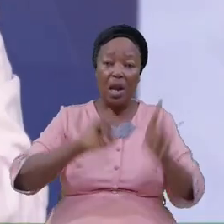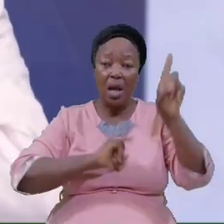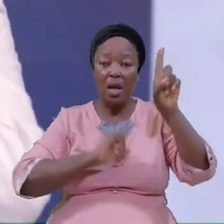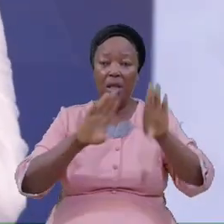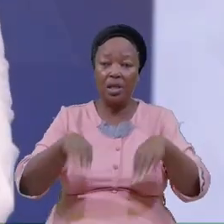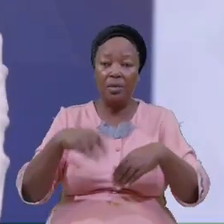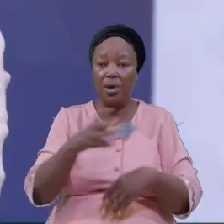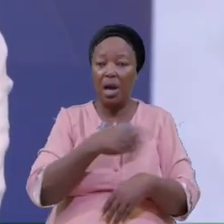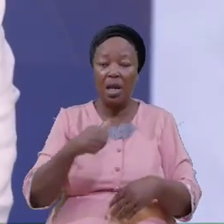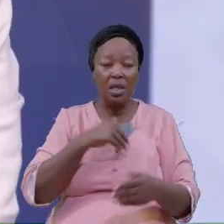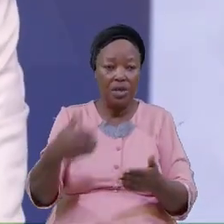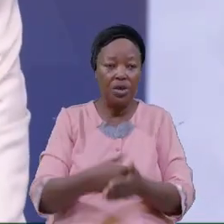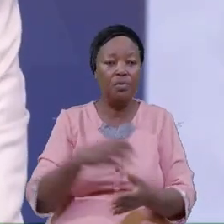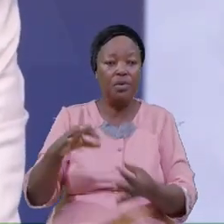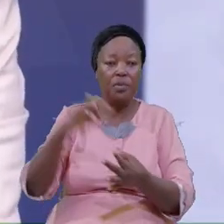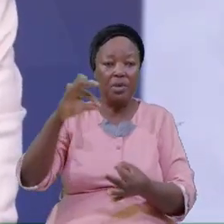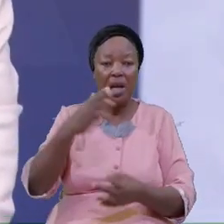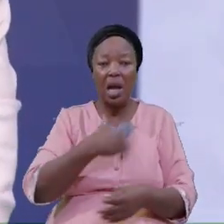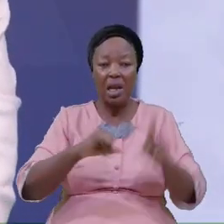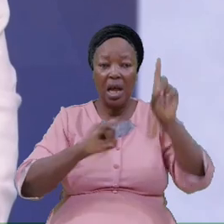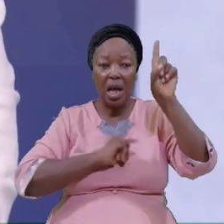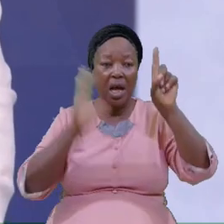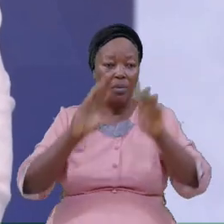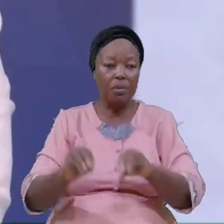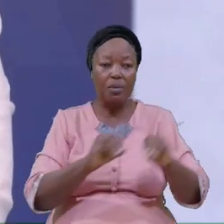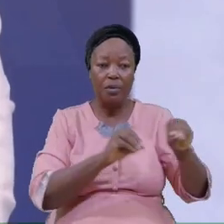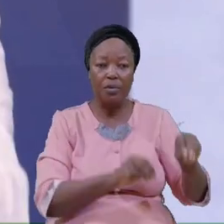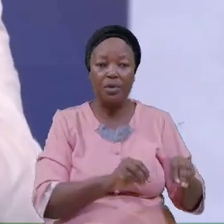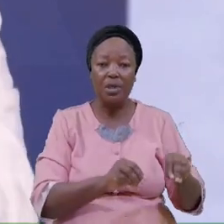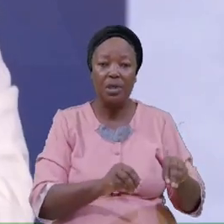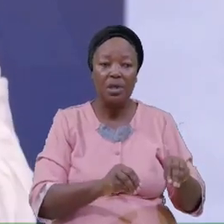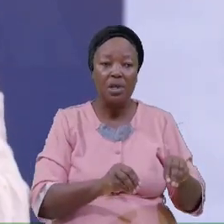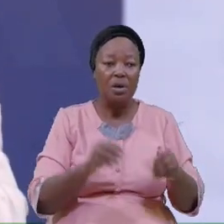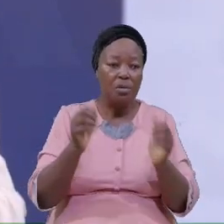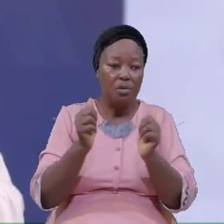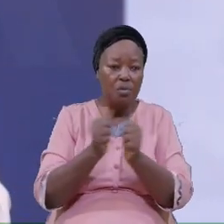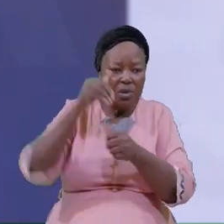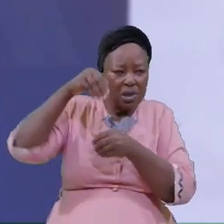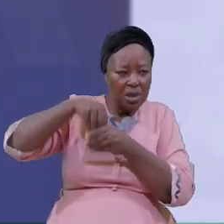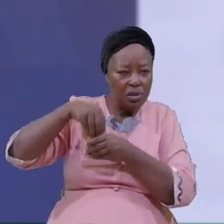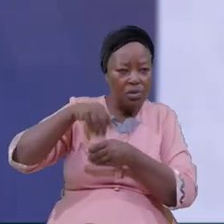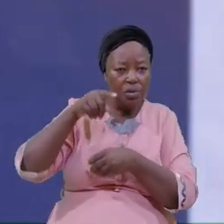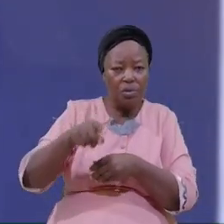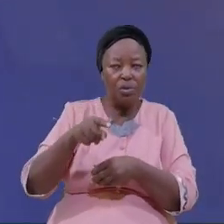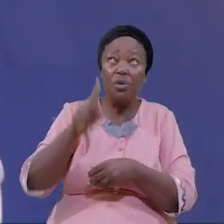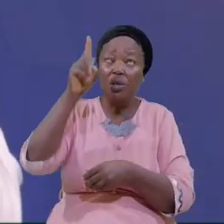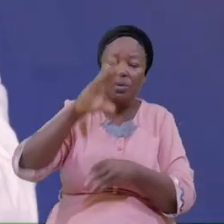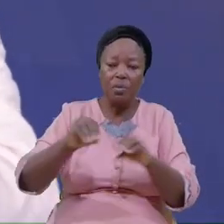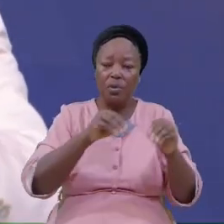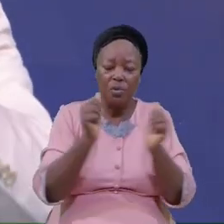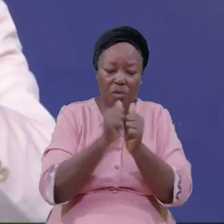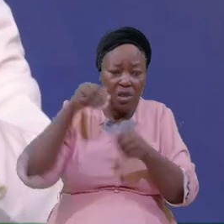nouveau. And a new spirit, and I will put within you. He will put within you, and I will take